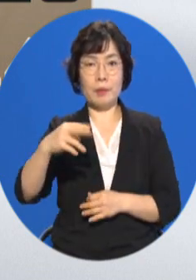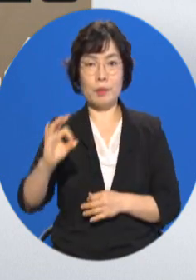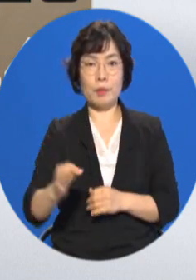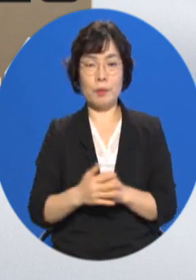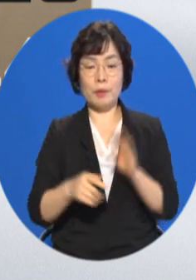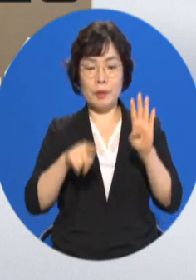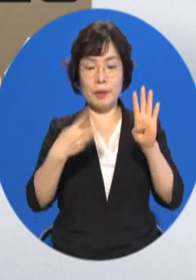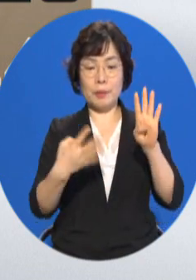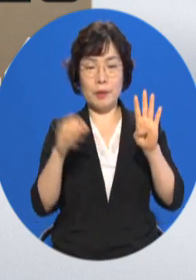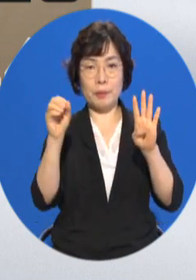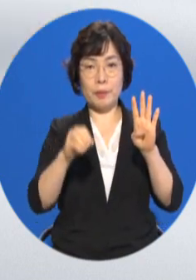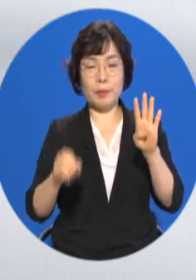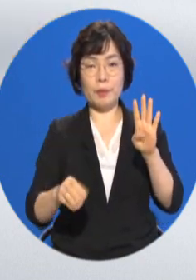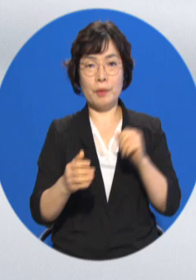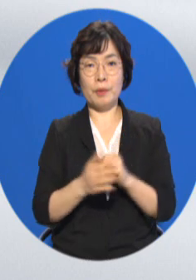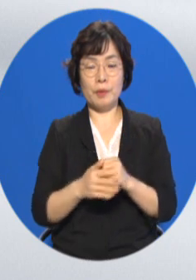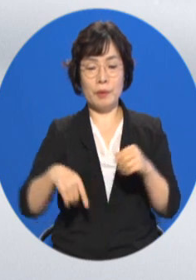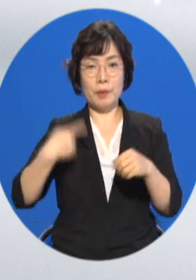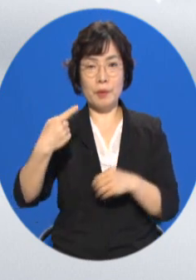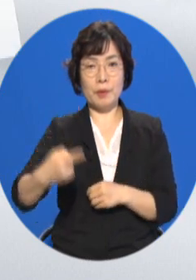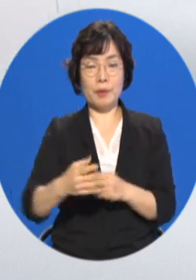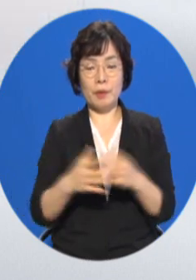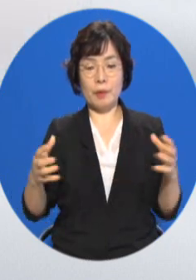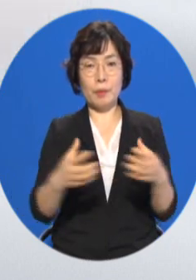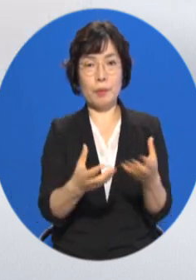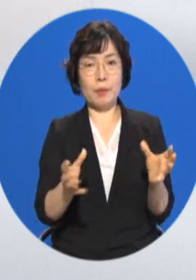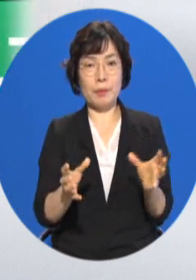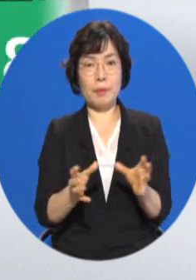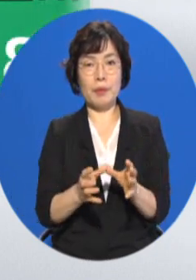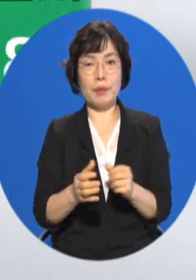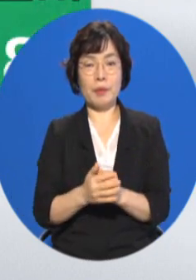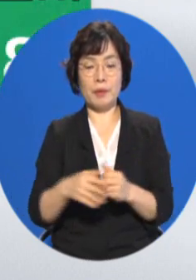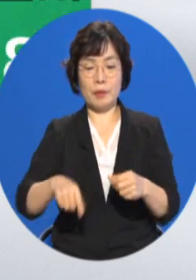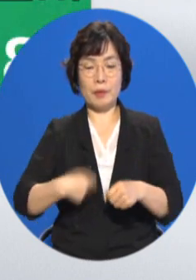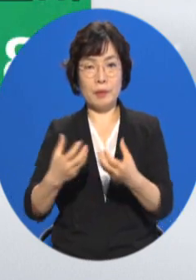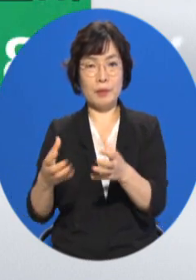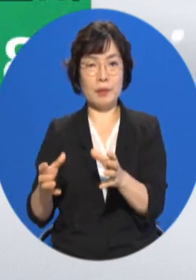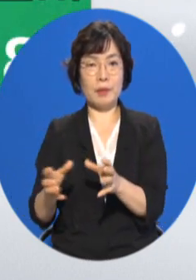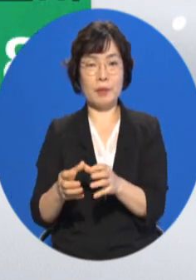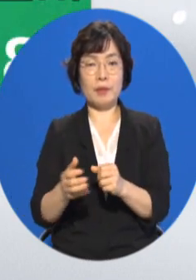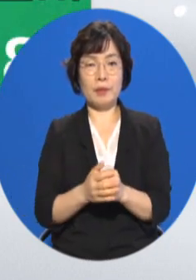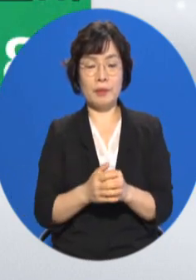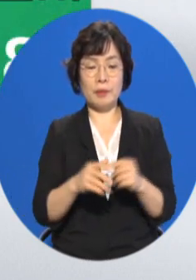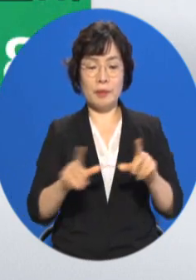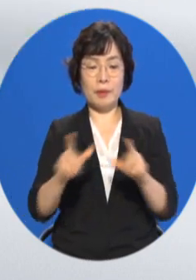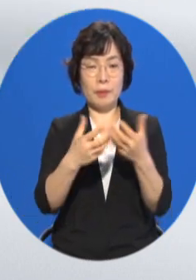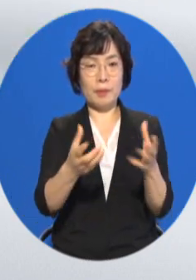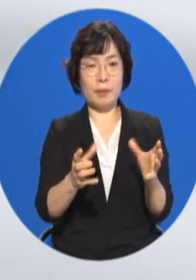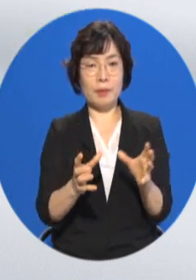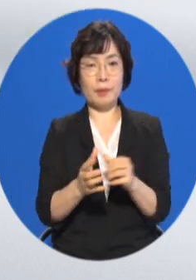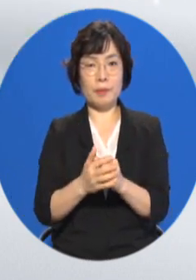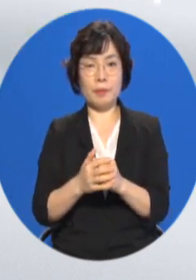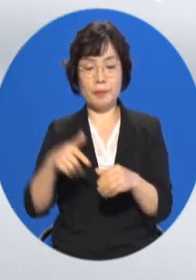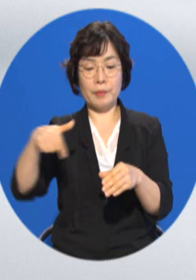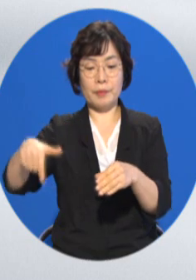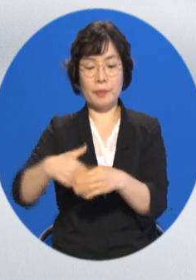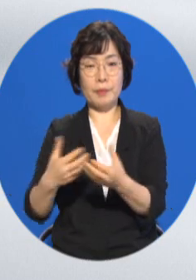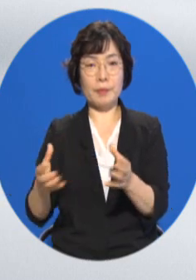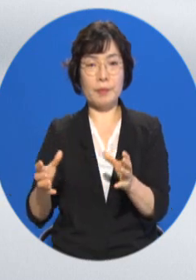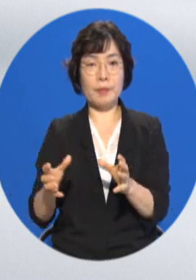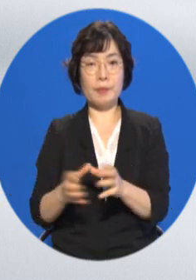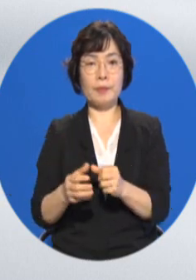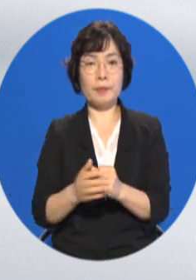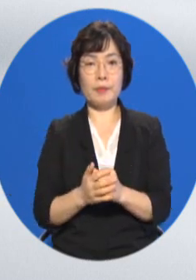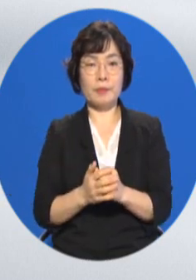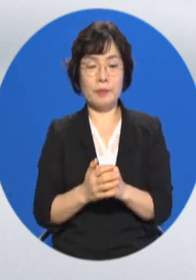득표율은 4.4%, 그 뒤를 미래통합당 천하람, 정의당 강병택, 민생당 기도석, 기독자유통일당